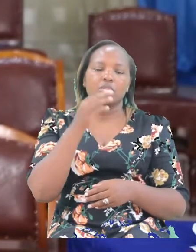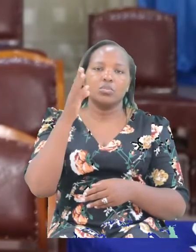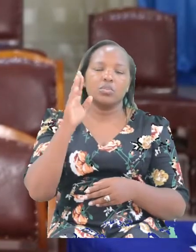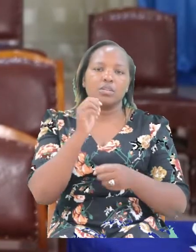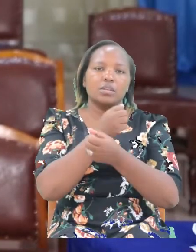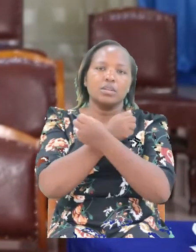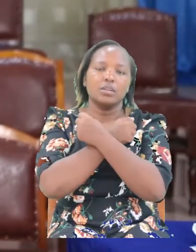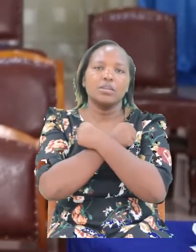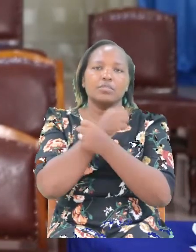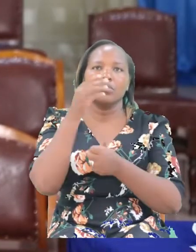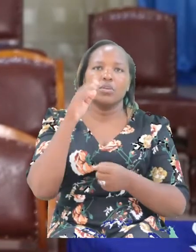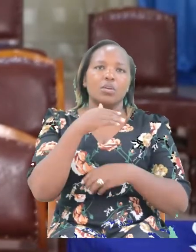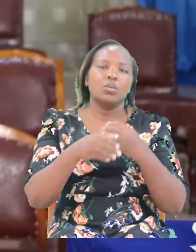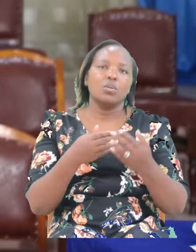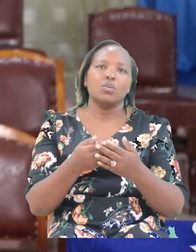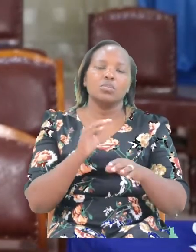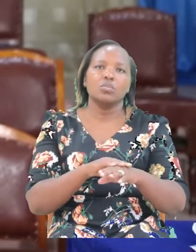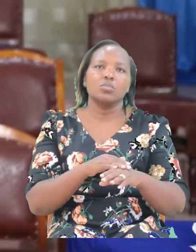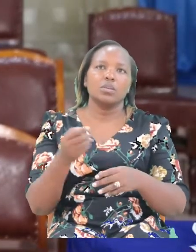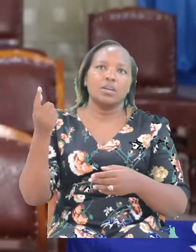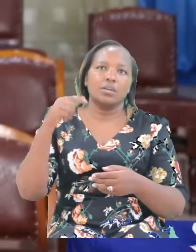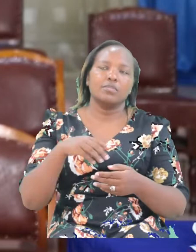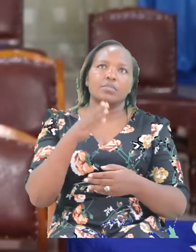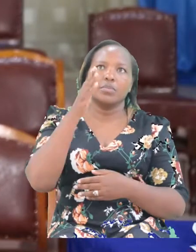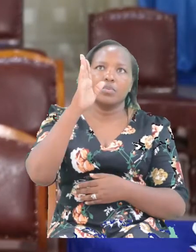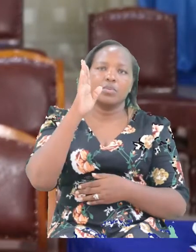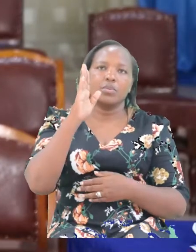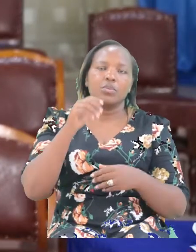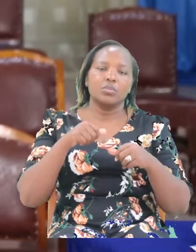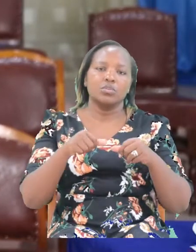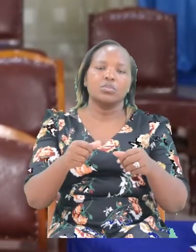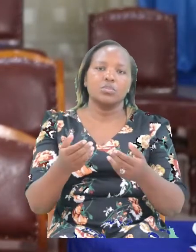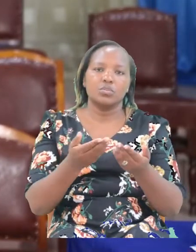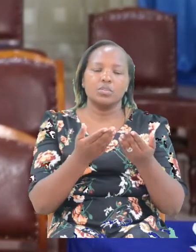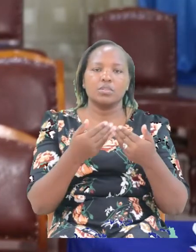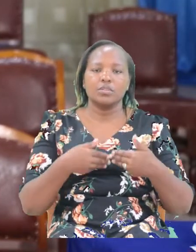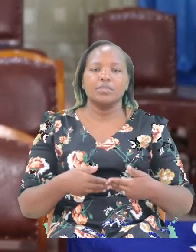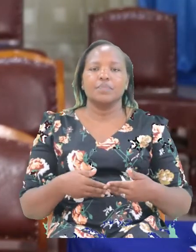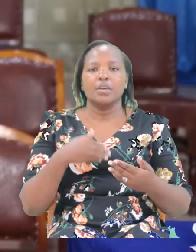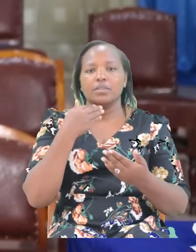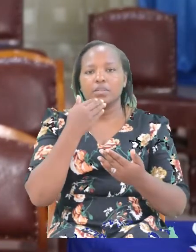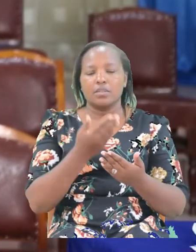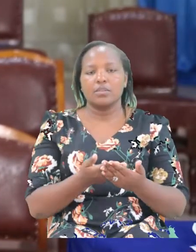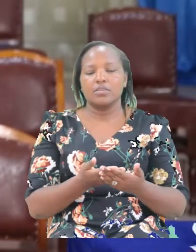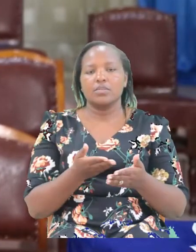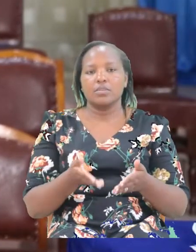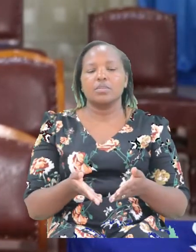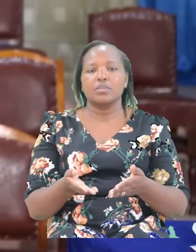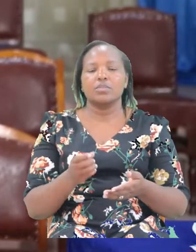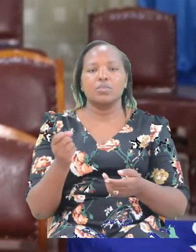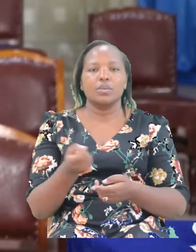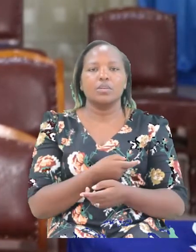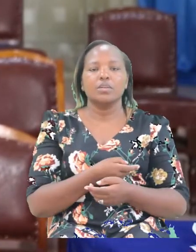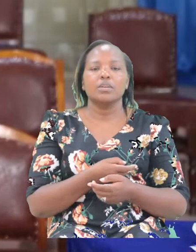na kila kitu kyote kizuri Baba kitokacho kutoka upande wako, tuendelee kukipokea. Tunasema asante kwa sababu ya juma hili mpya